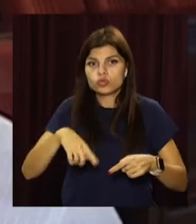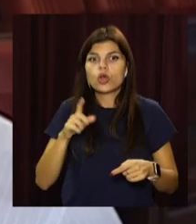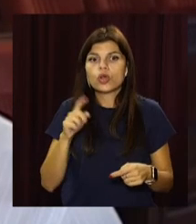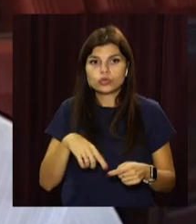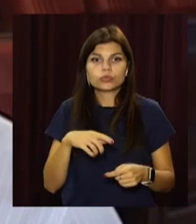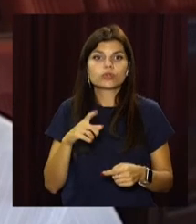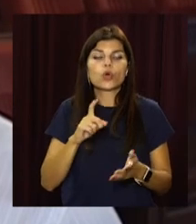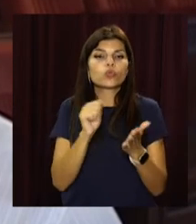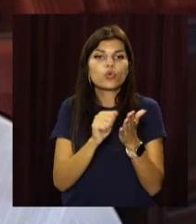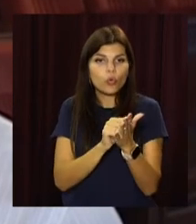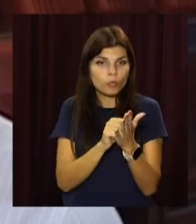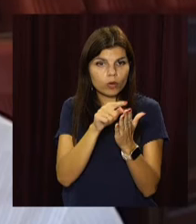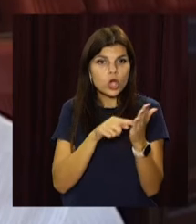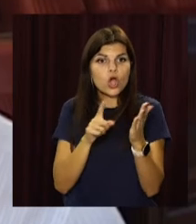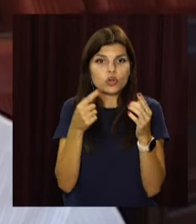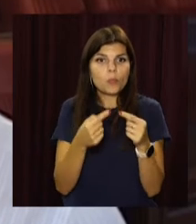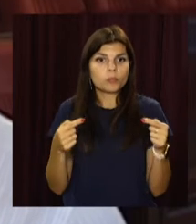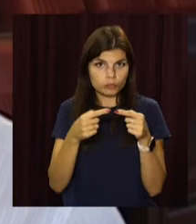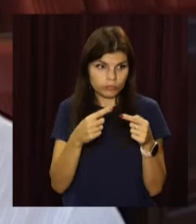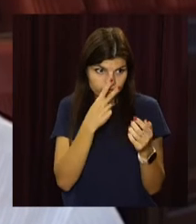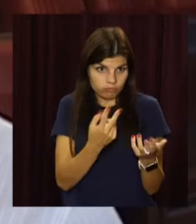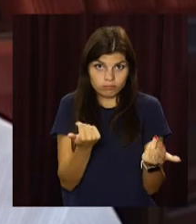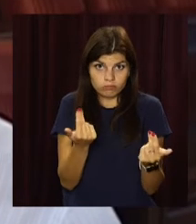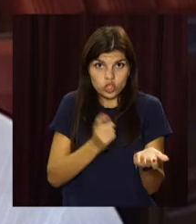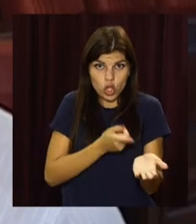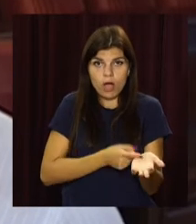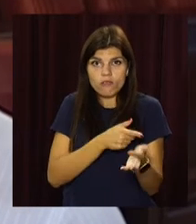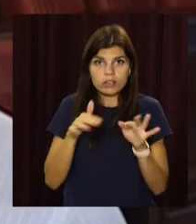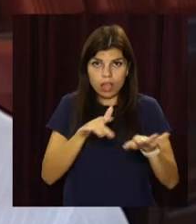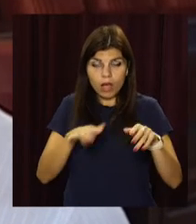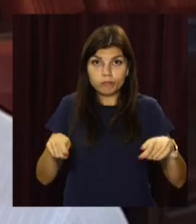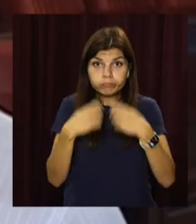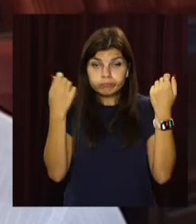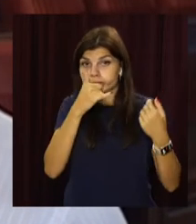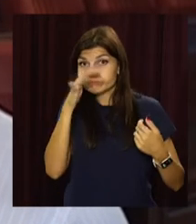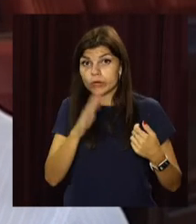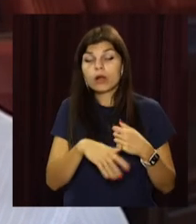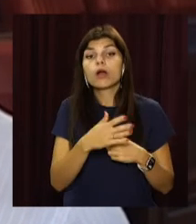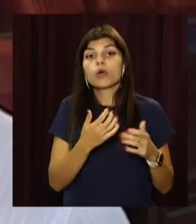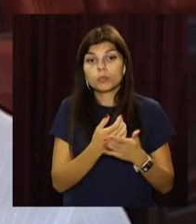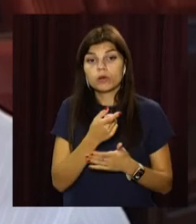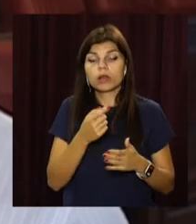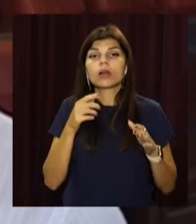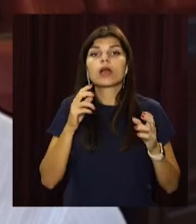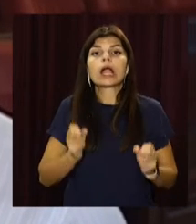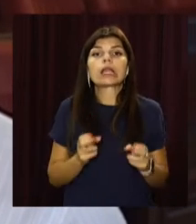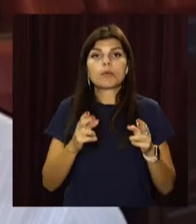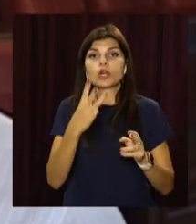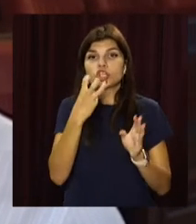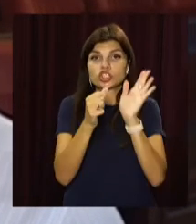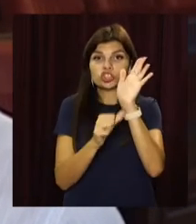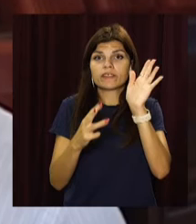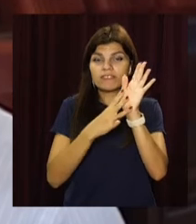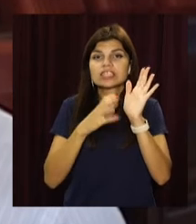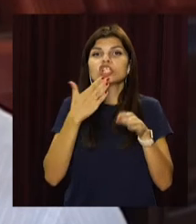також чорнову документацію, що підтверджує протиправну діяльність. У межах кримінального провадження за частиною 3 статті